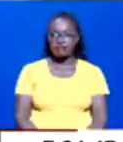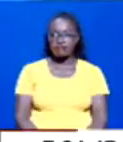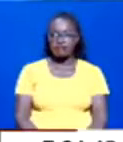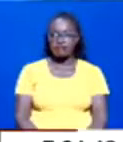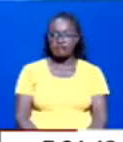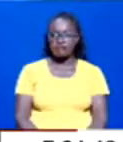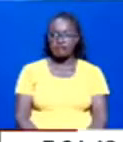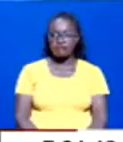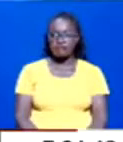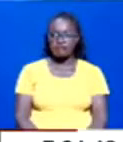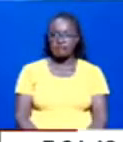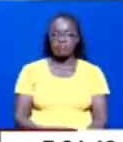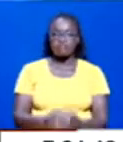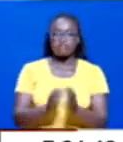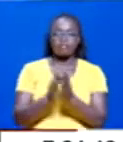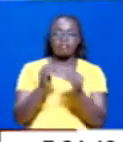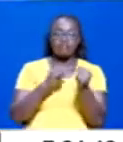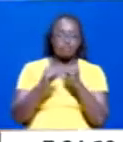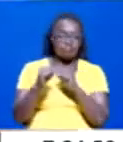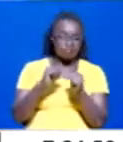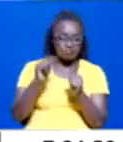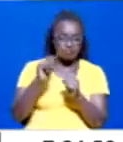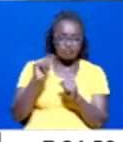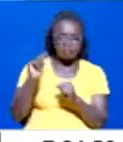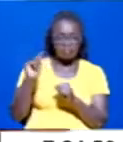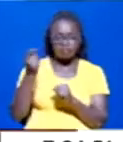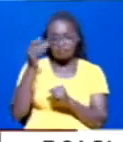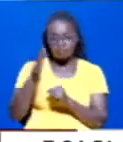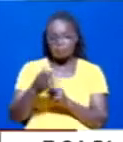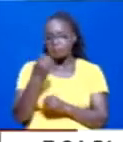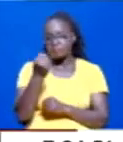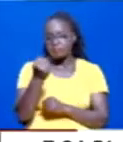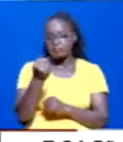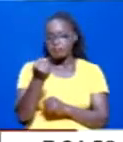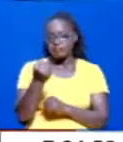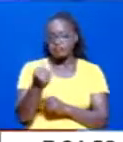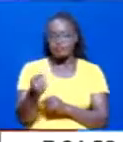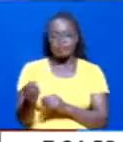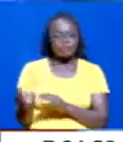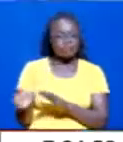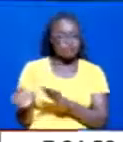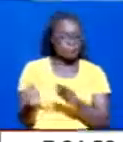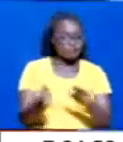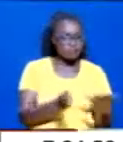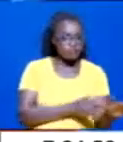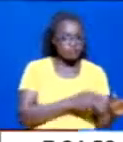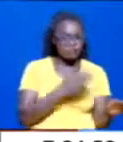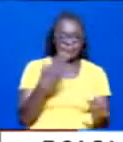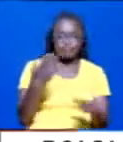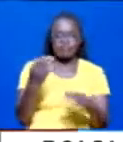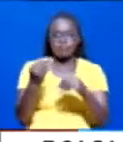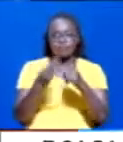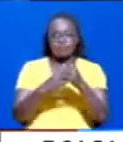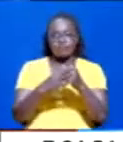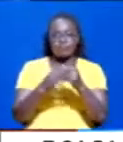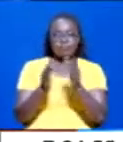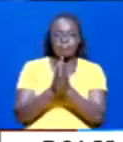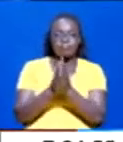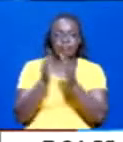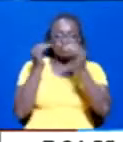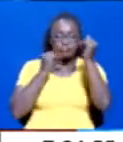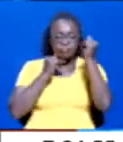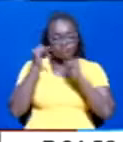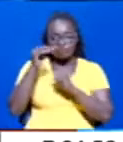Tukiangazia ndondi ni kwa mabondia watano wa Kenya wamebanduliwa kwenye makala 58 ya mashindano ya dunia ya majeshi yanayoendelea jijini